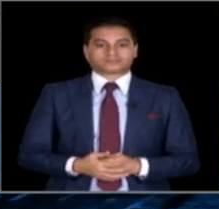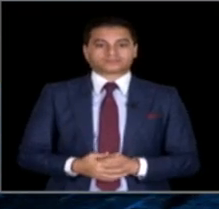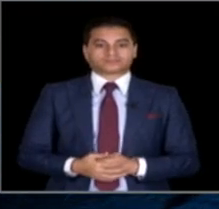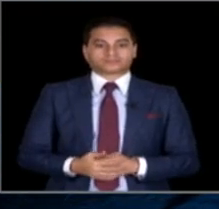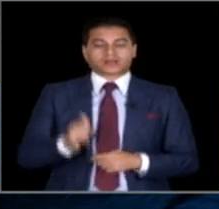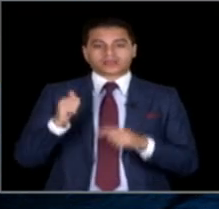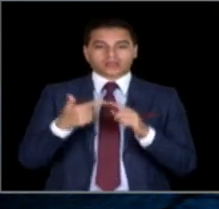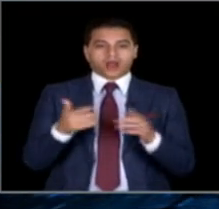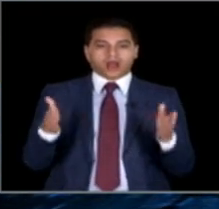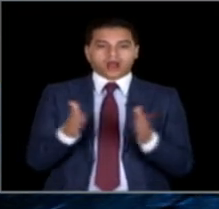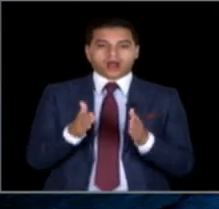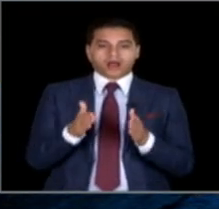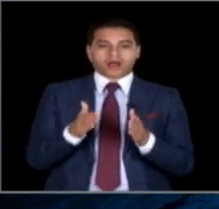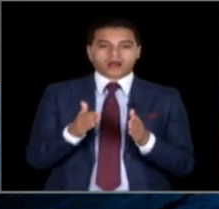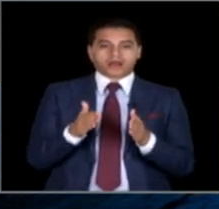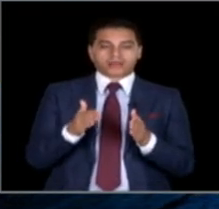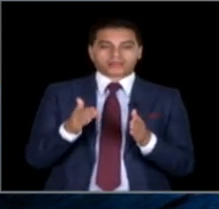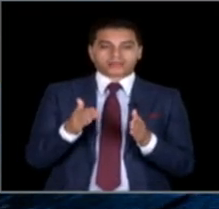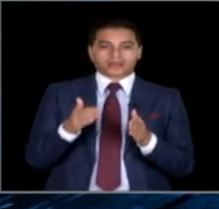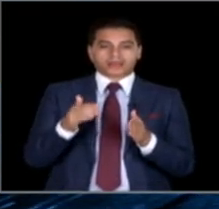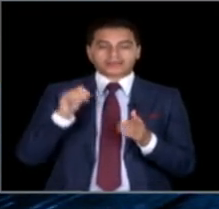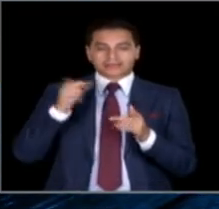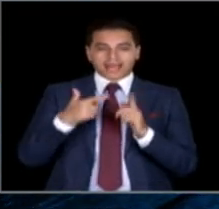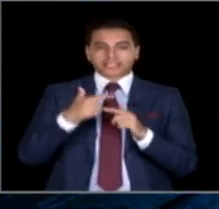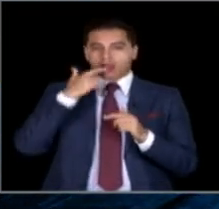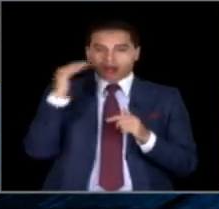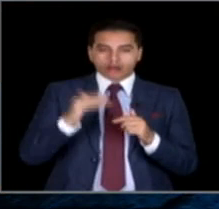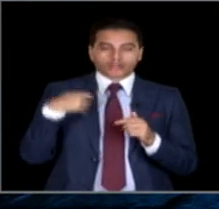تاني أصغر رئيس وزراء في تاريخ الدولة.